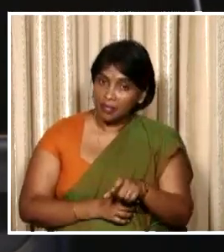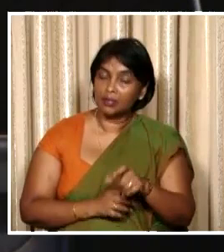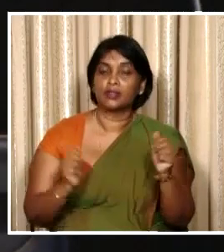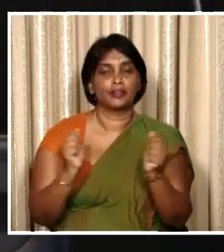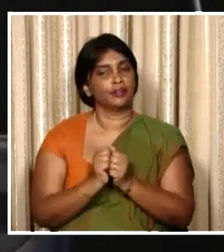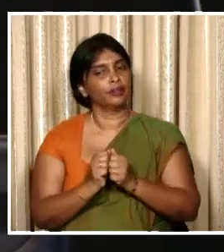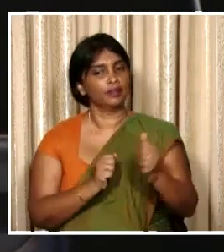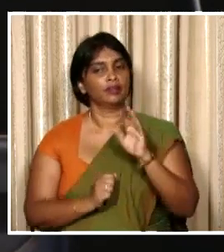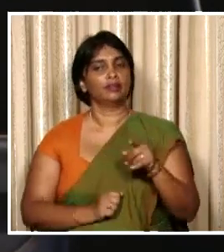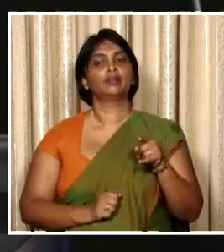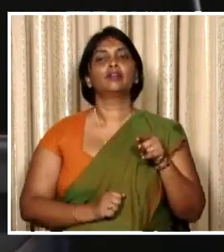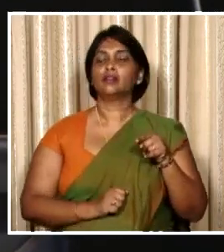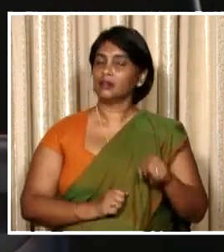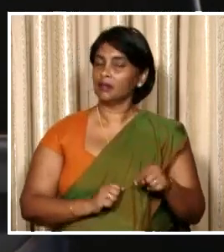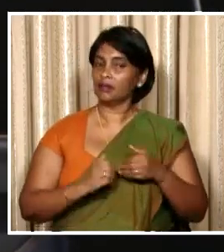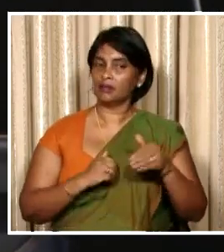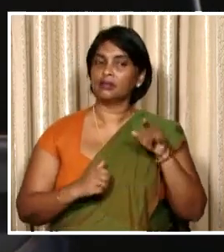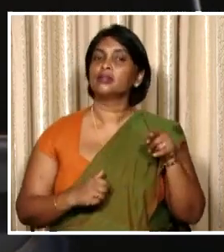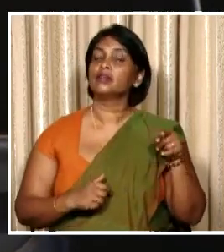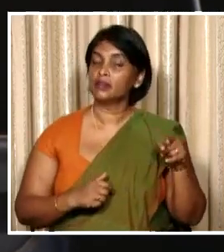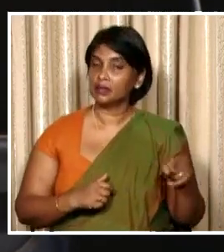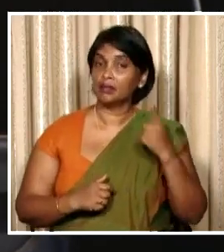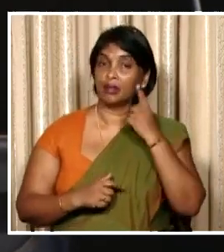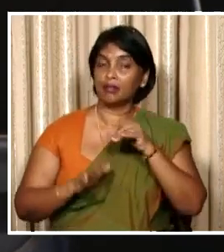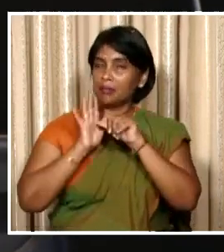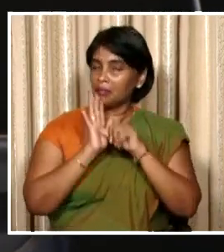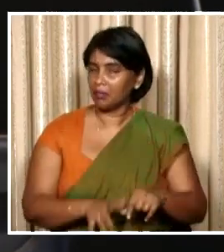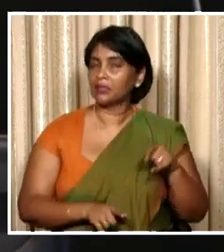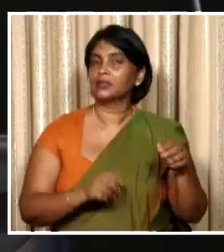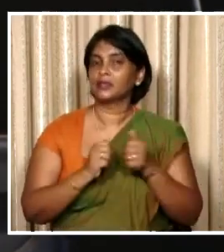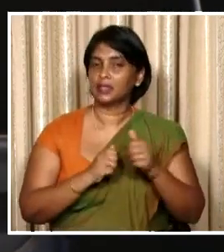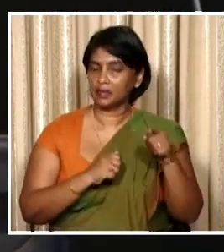කටයුතු කරමින් ඉන්නේ අද වෙන විට ඒ